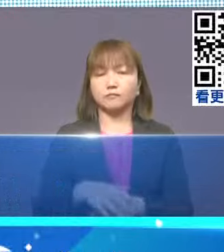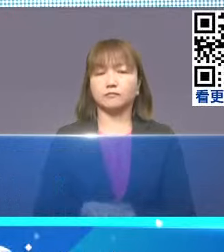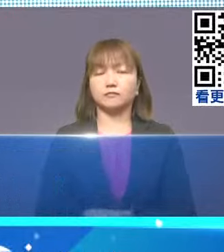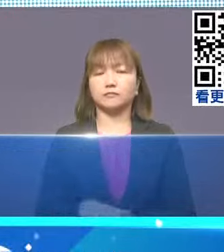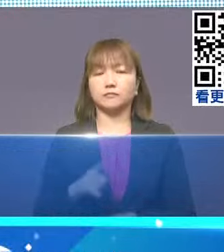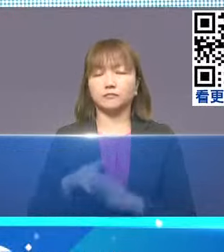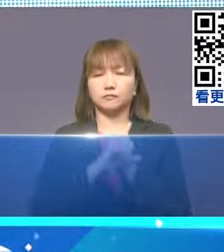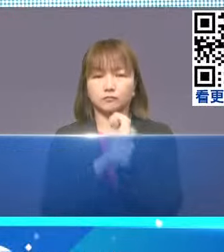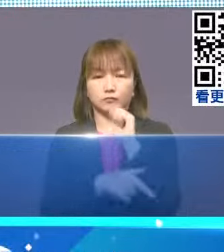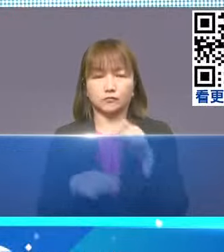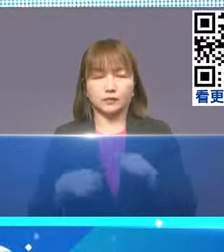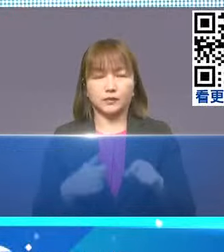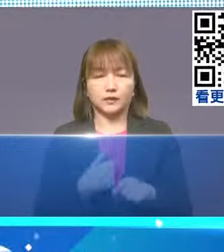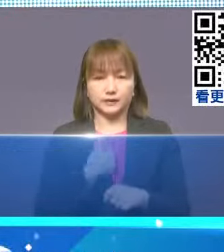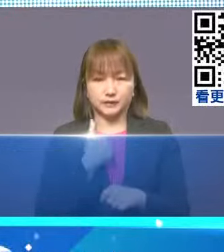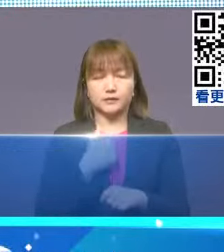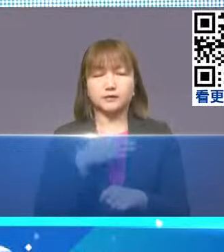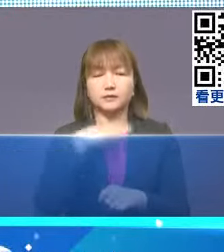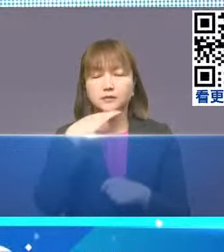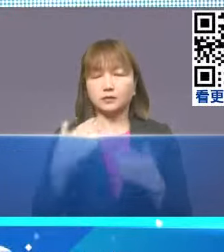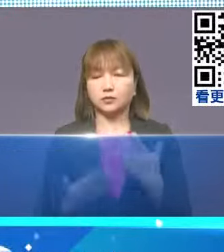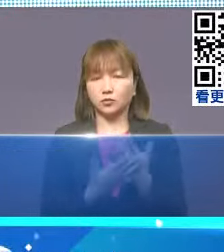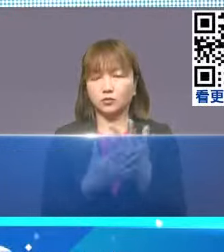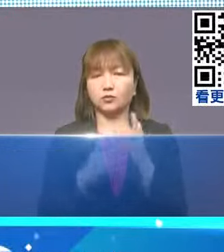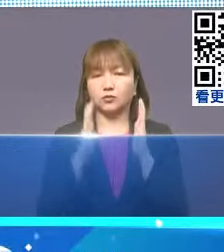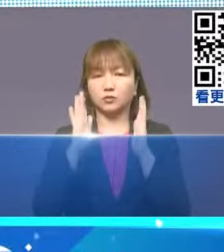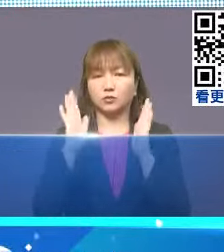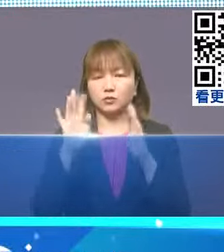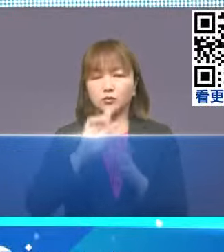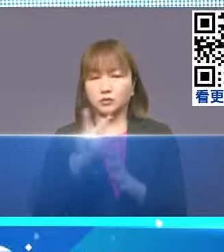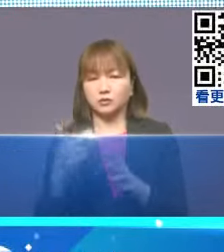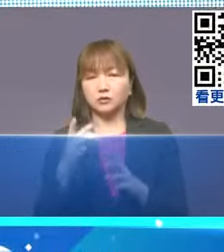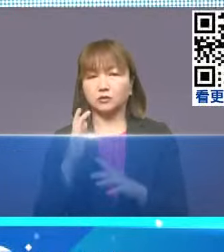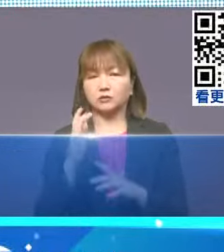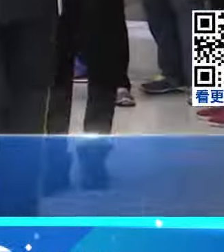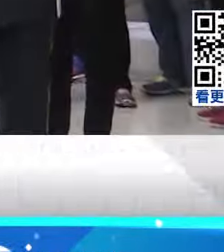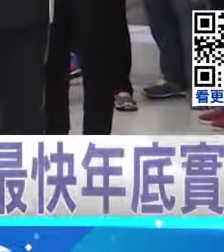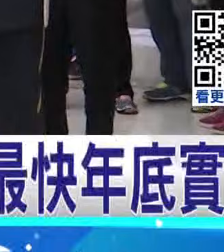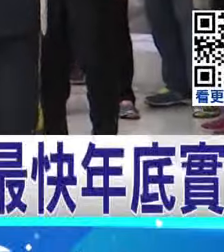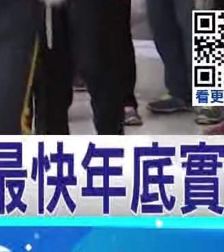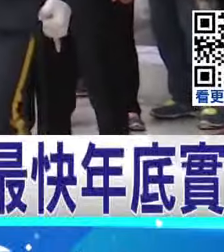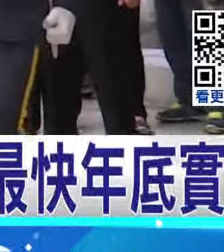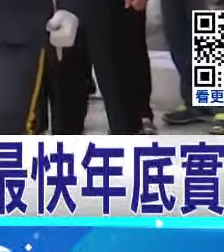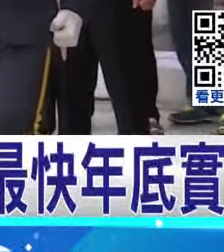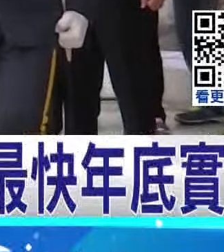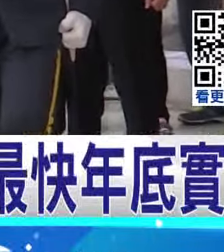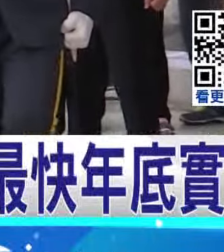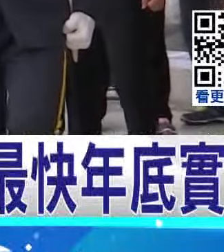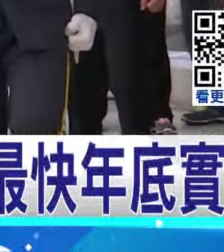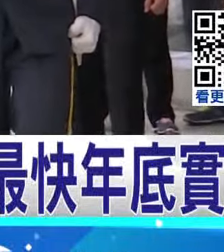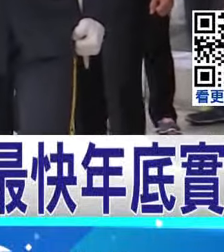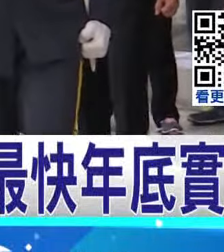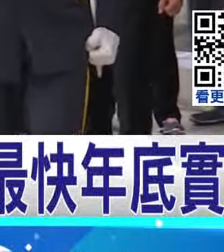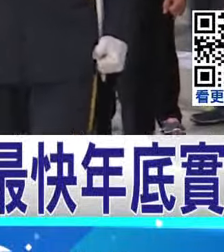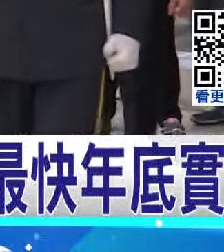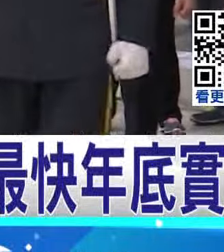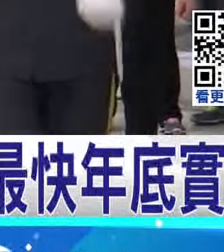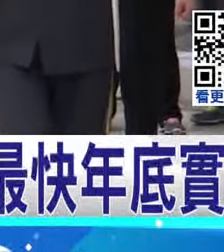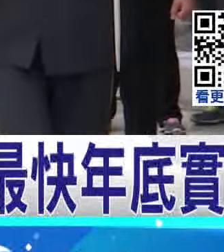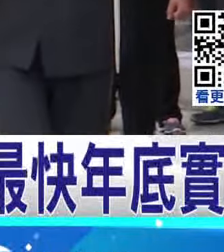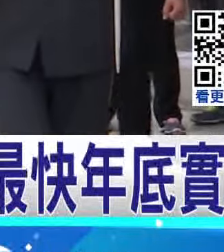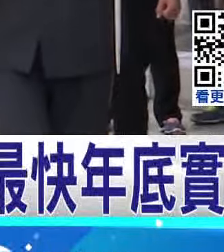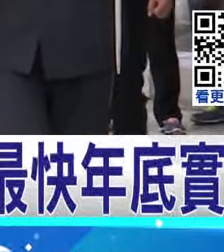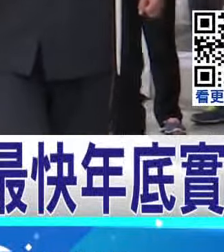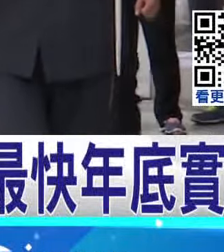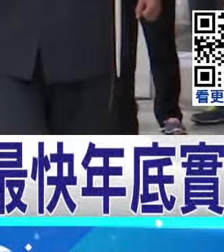正确的方案我们会提报到转型正义汇报上做最后的确认。 毕竟这是跨部会合作，并不是任何一个单一部